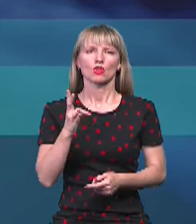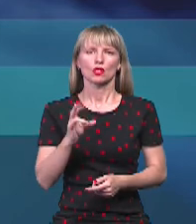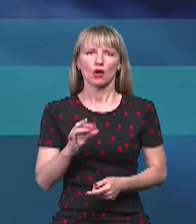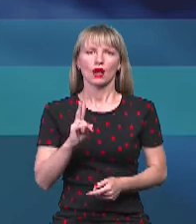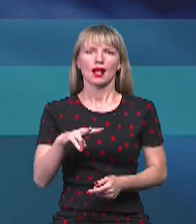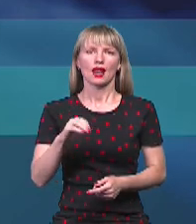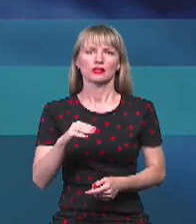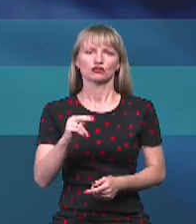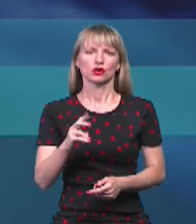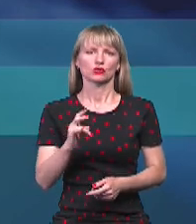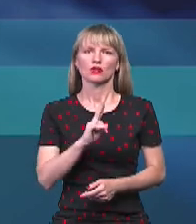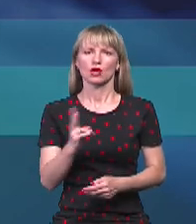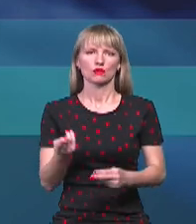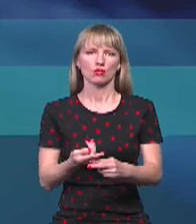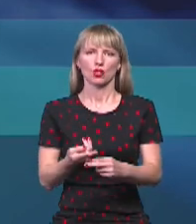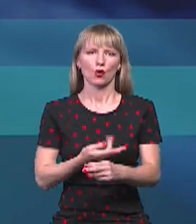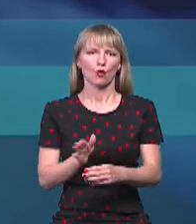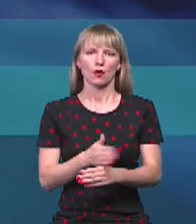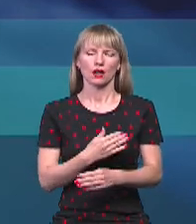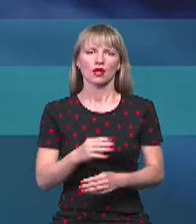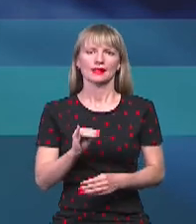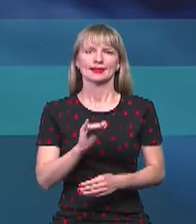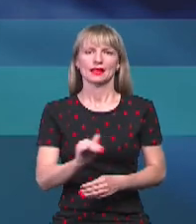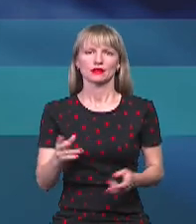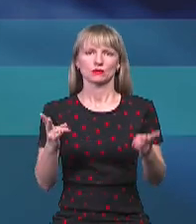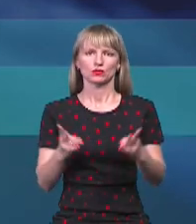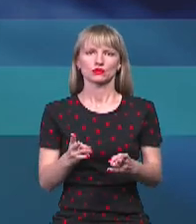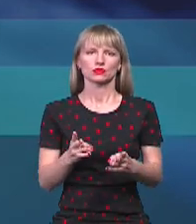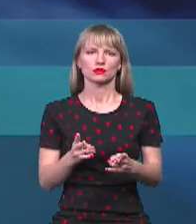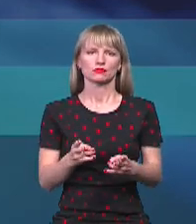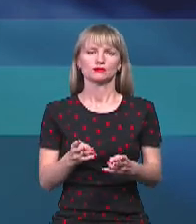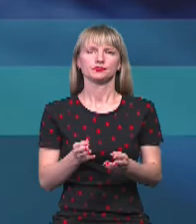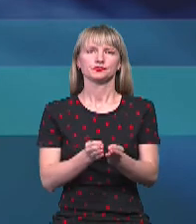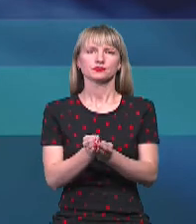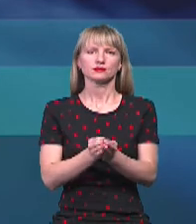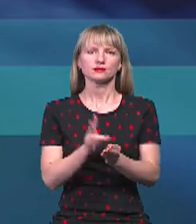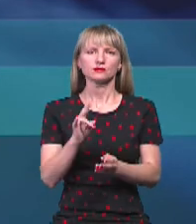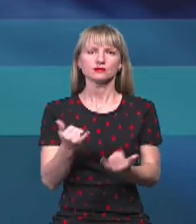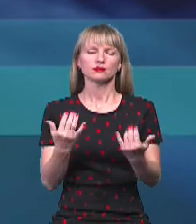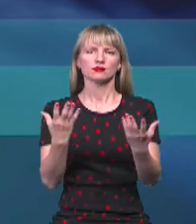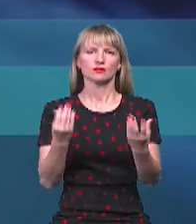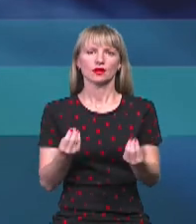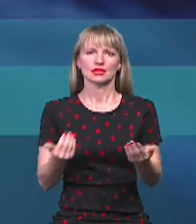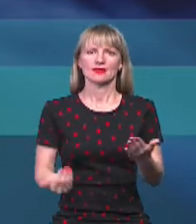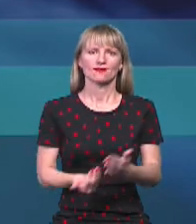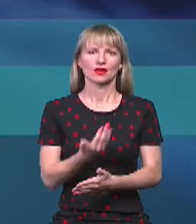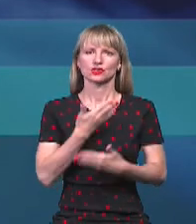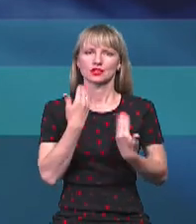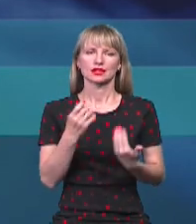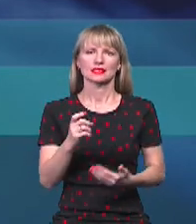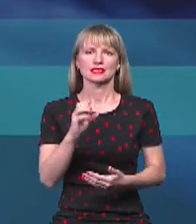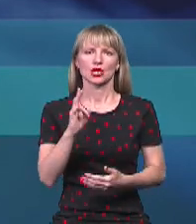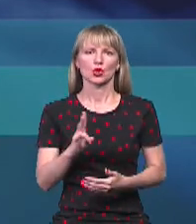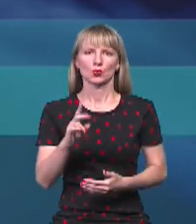отменял. Клетчатка нужна организму и детям в том числе. Огурцов на сегодняшний день свежих нет, да, вот с июня